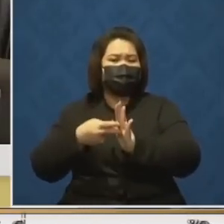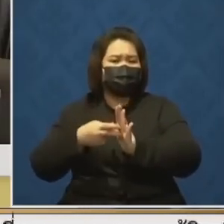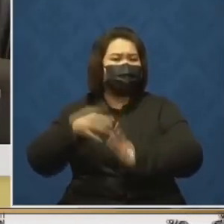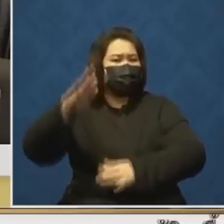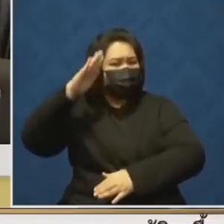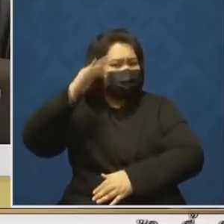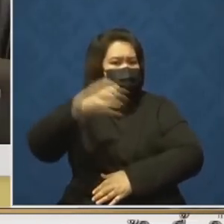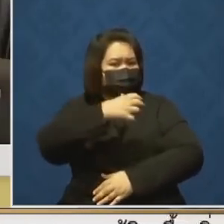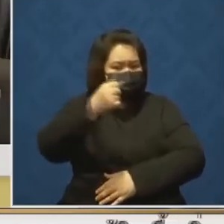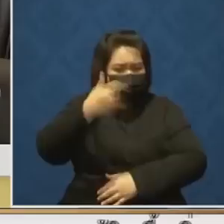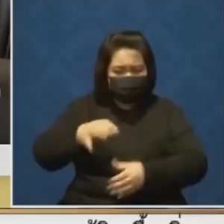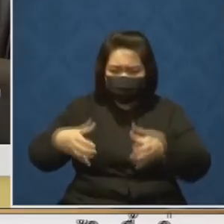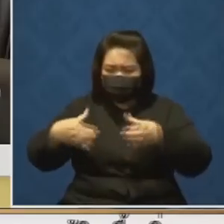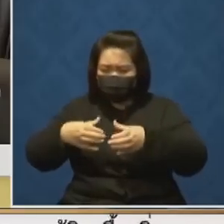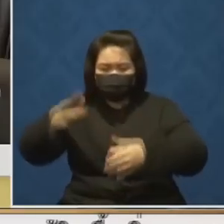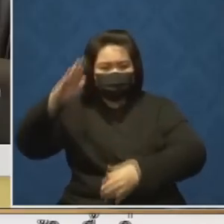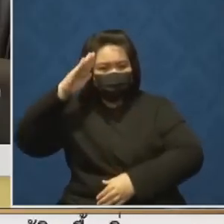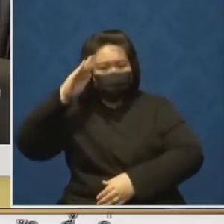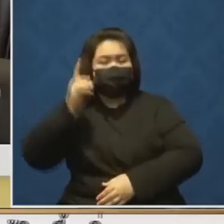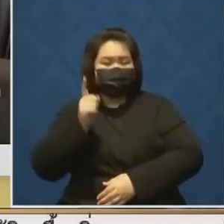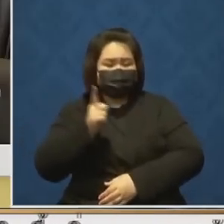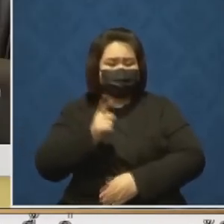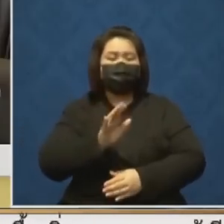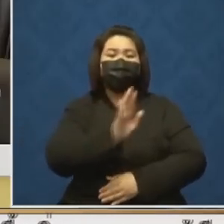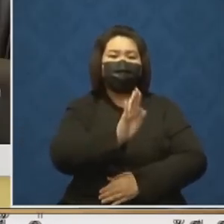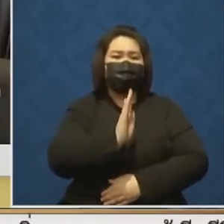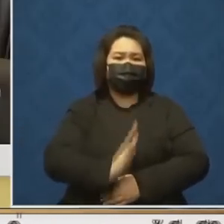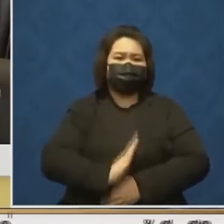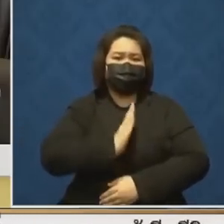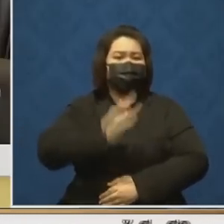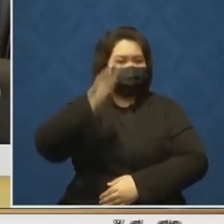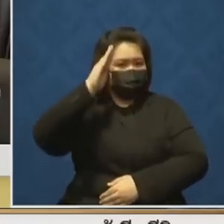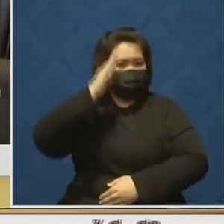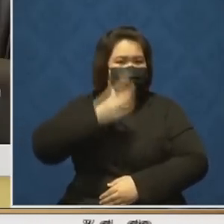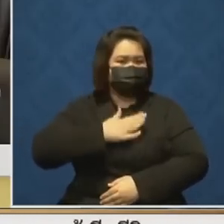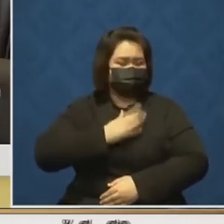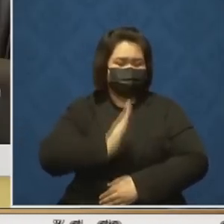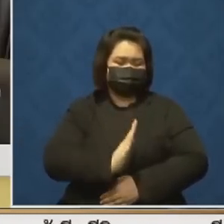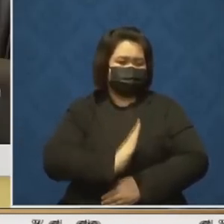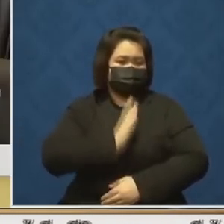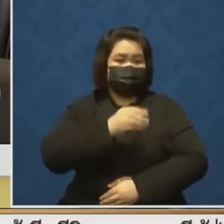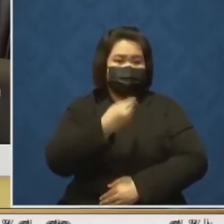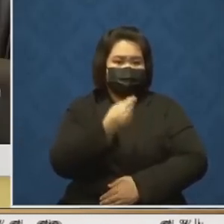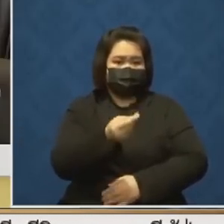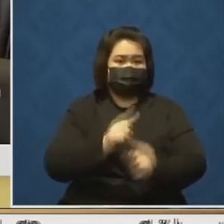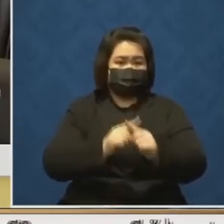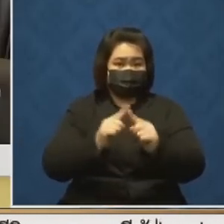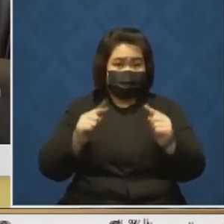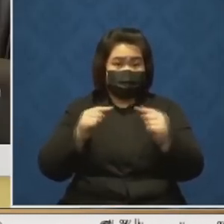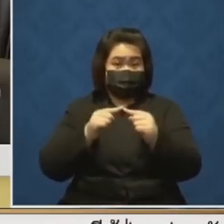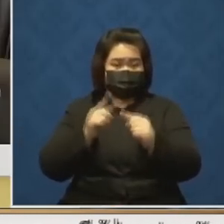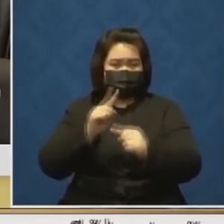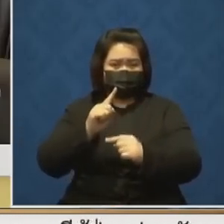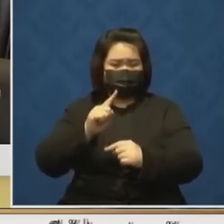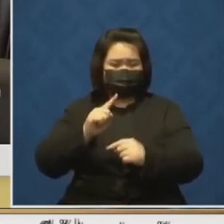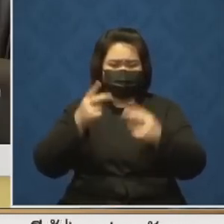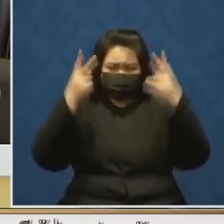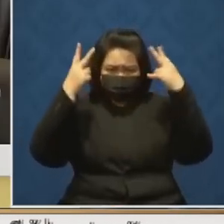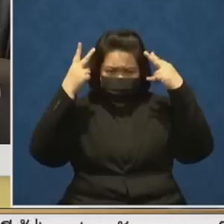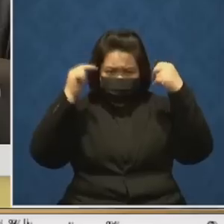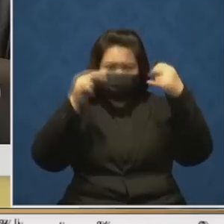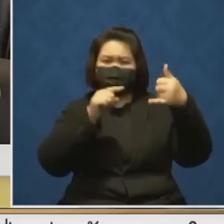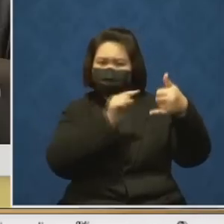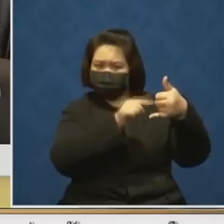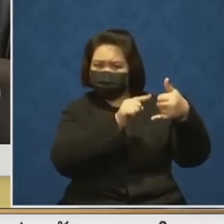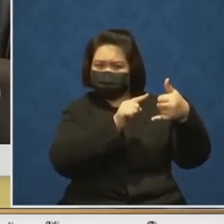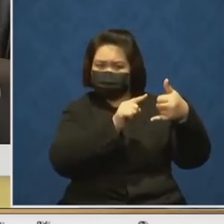กองทับโดยถ่าไปที่มธาหารมือีพเกร label phonesฝาก trad พูด bakeี่ดฉันเป็ข้อเก่า